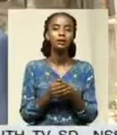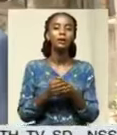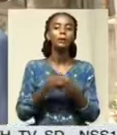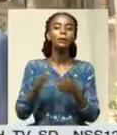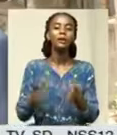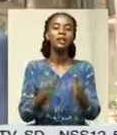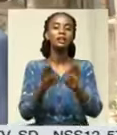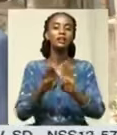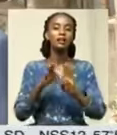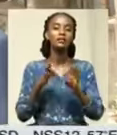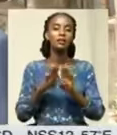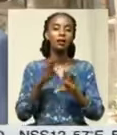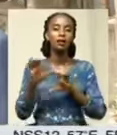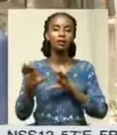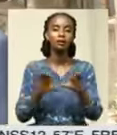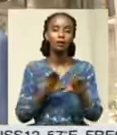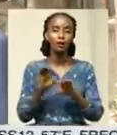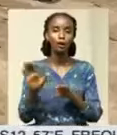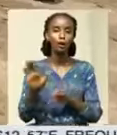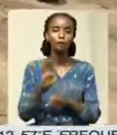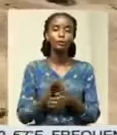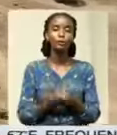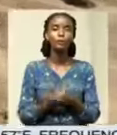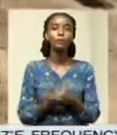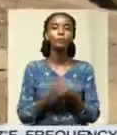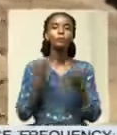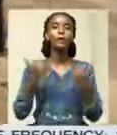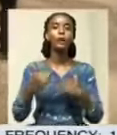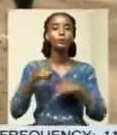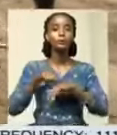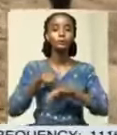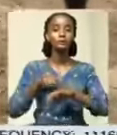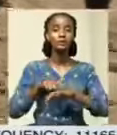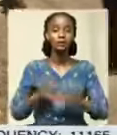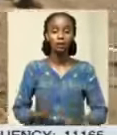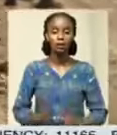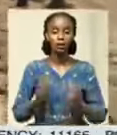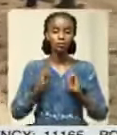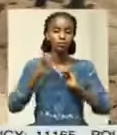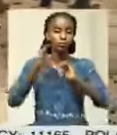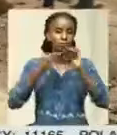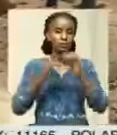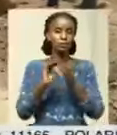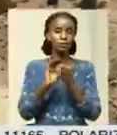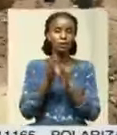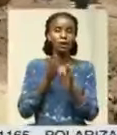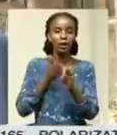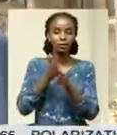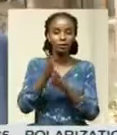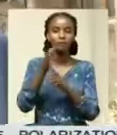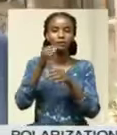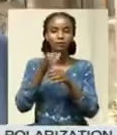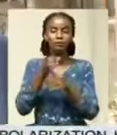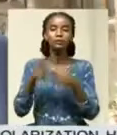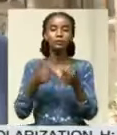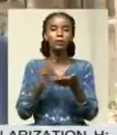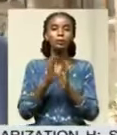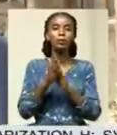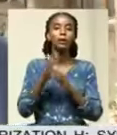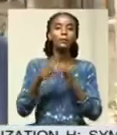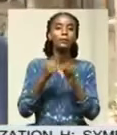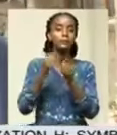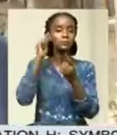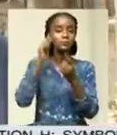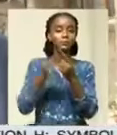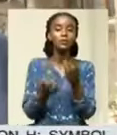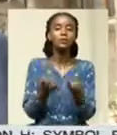ከፈታ እየተደረገላቸው በአሁኑ ጊዜ ለኑሮ ምቹ በሚሆኑበት አቅጣጫ እየሄዱ መሆናቸው በአመቱ ካቀድነው እቅድ አንጻር